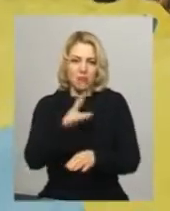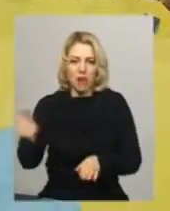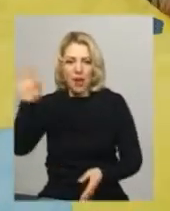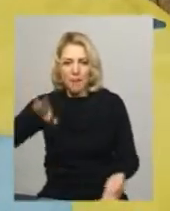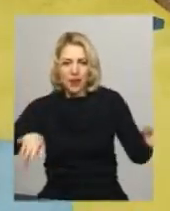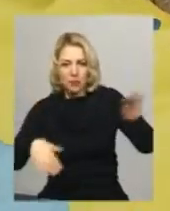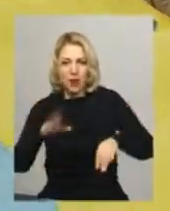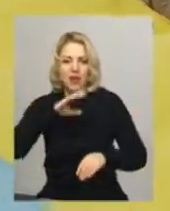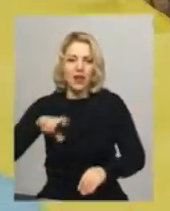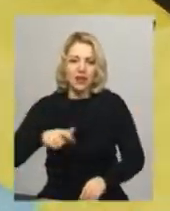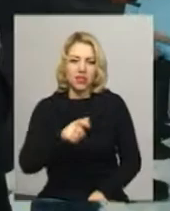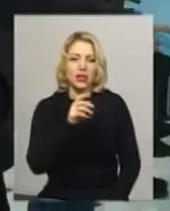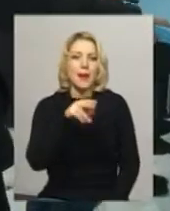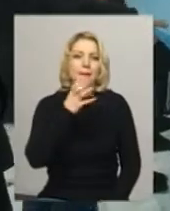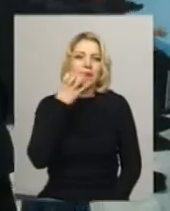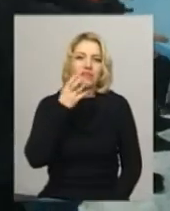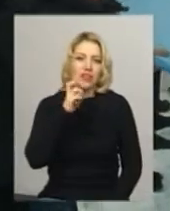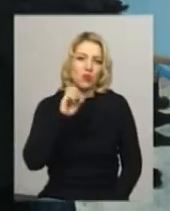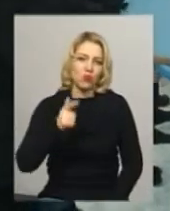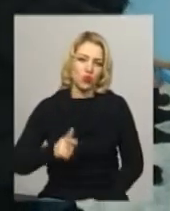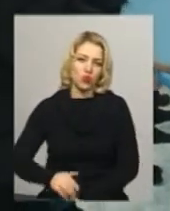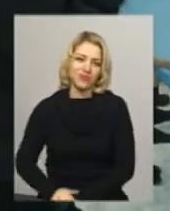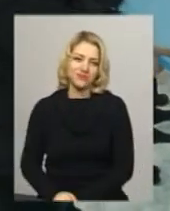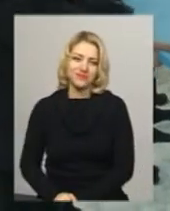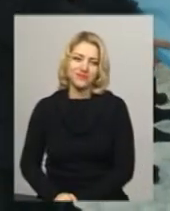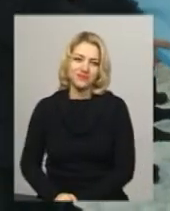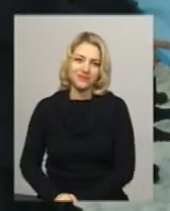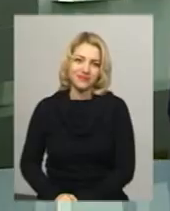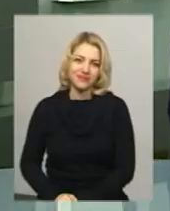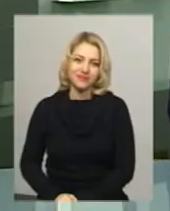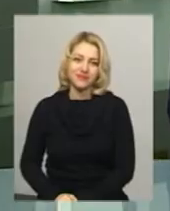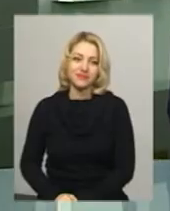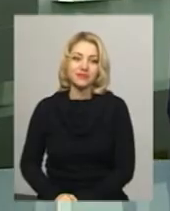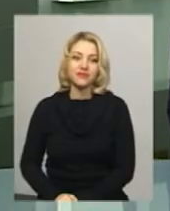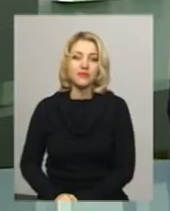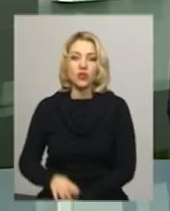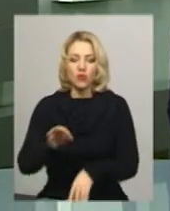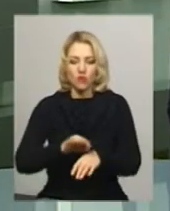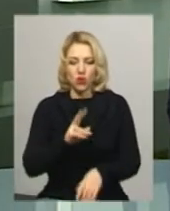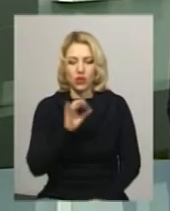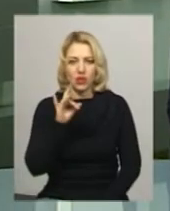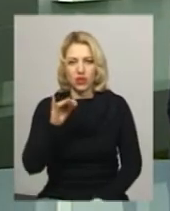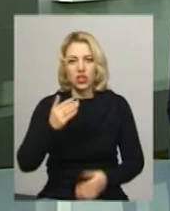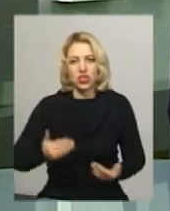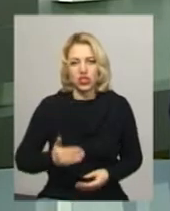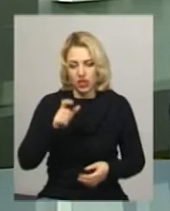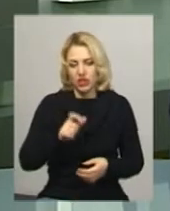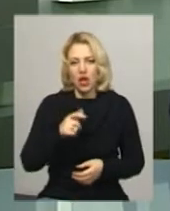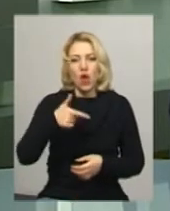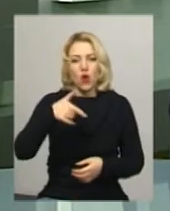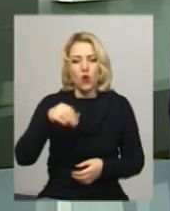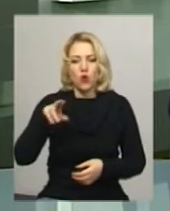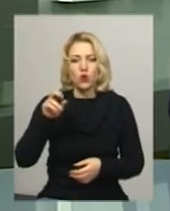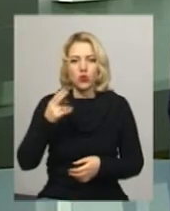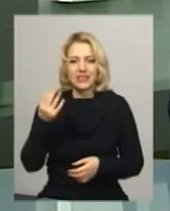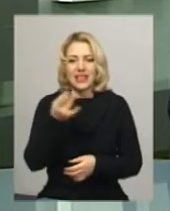Анастасія Козак. Анастасія Олексюк, Віктор Кривий, новини Поділля Центр. Хворий на кір житель Городоцького району вчора помер